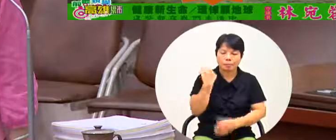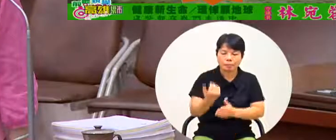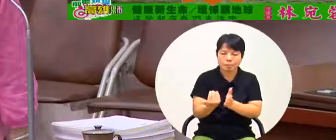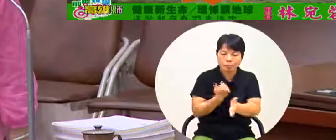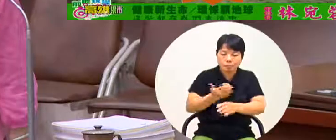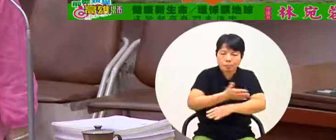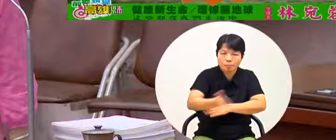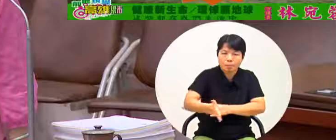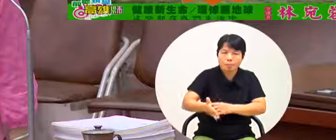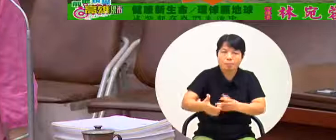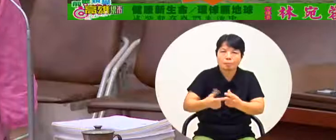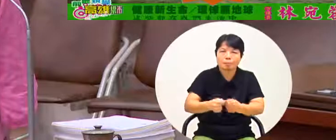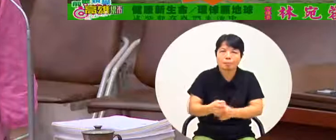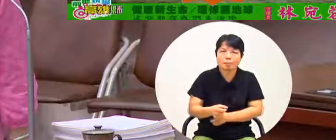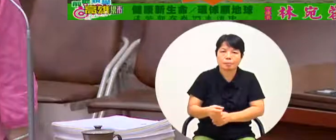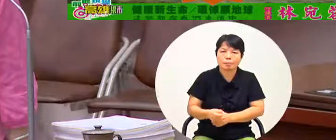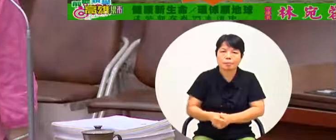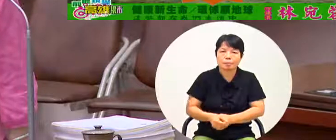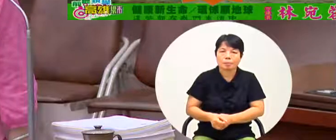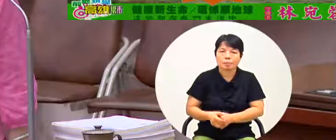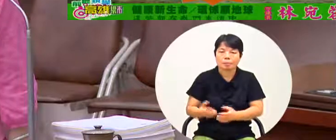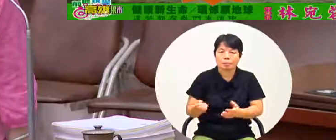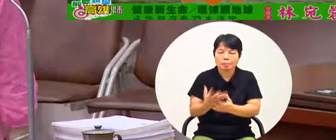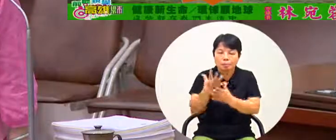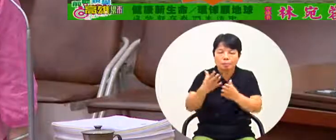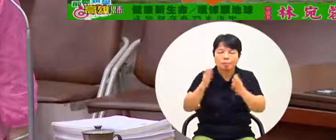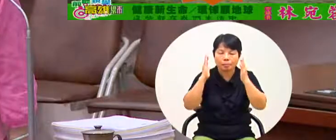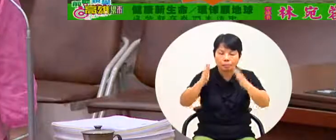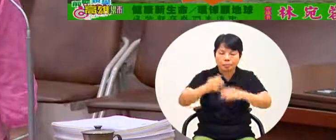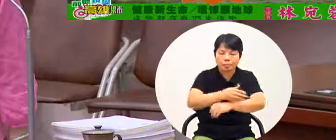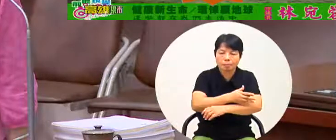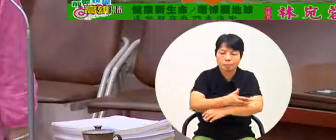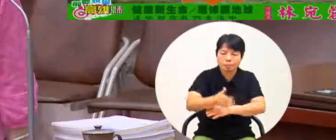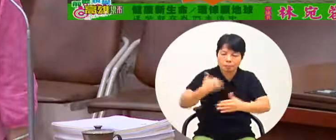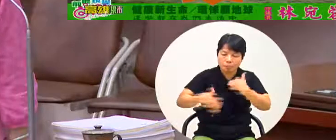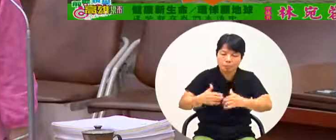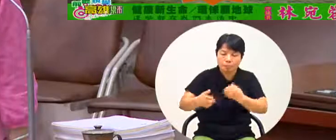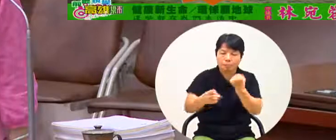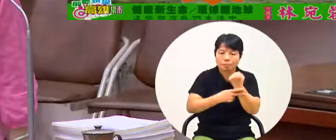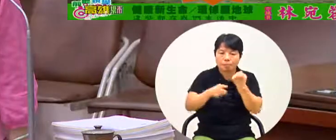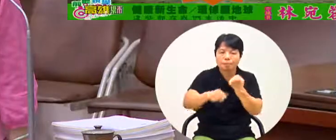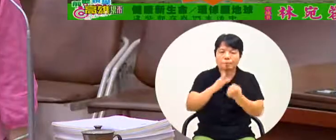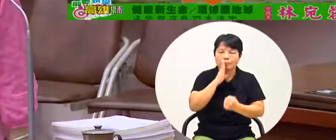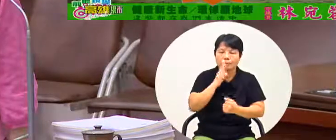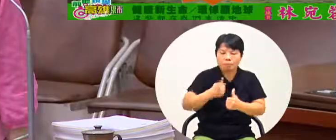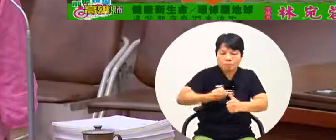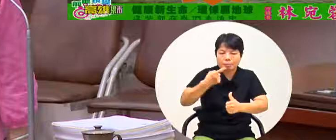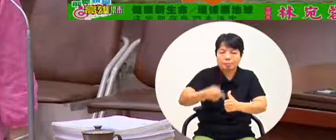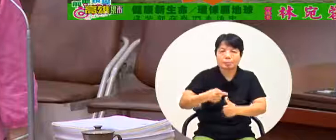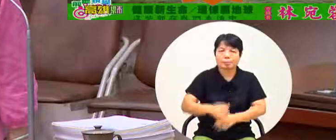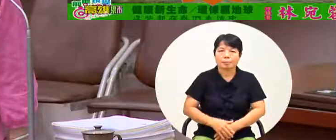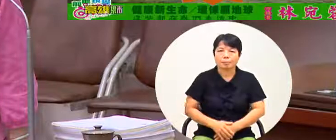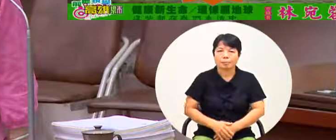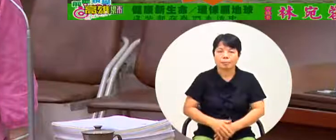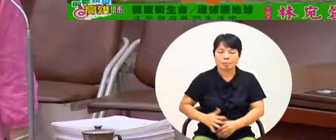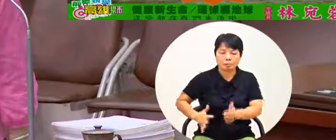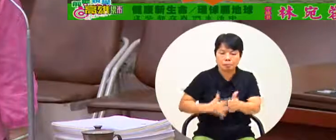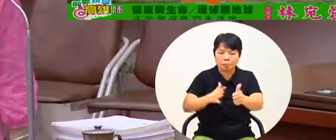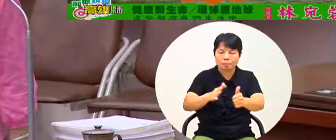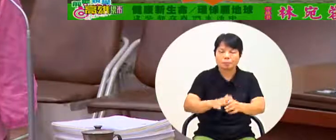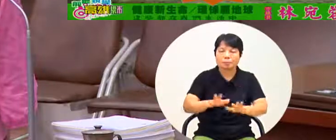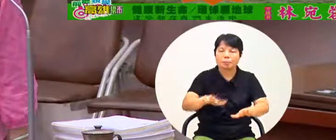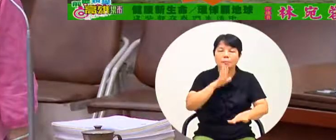前顶的头嘛，哈，也算是我们前镇啊，它是一个首善地区嘛，啊，这个所